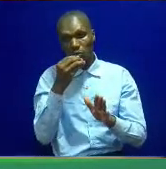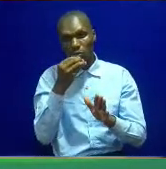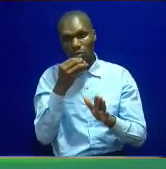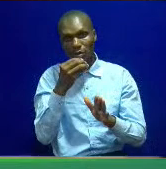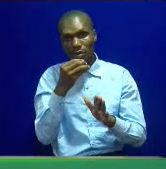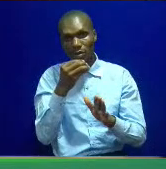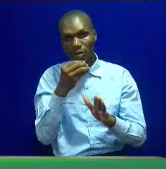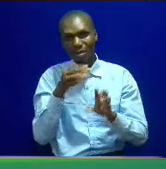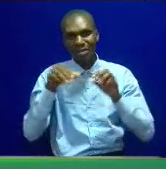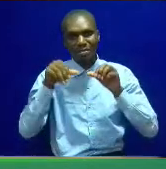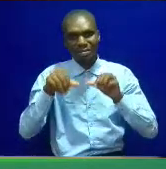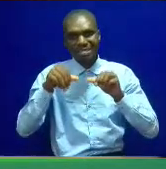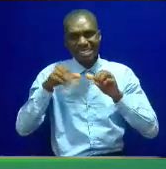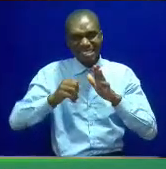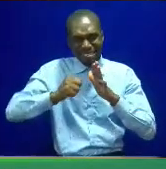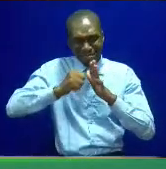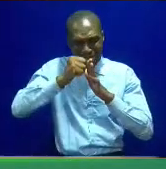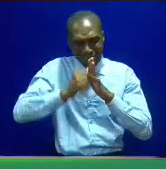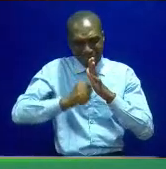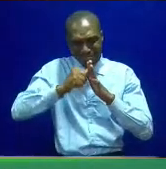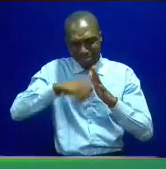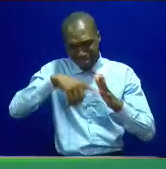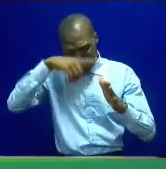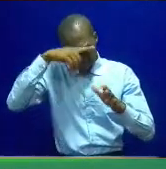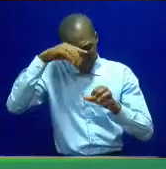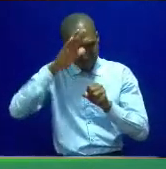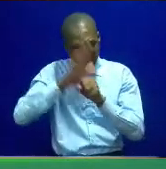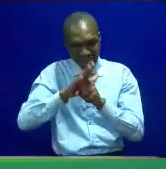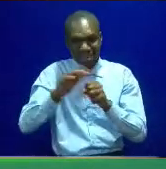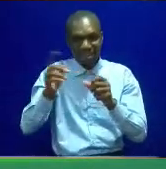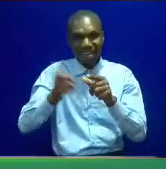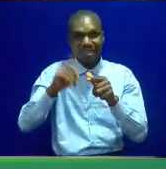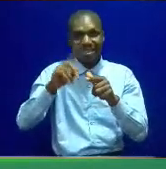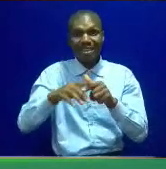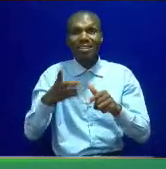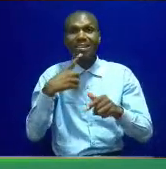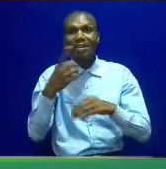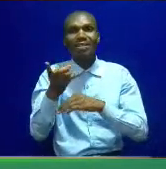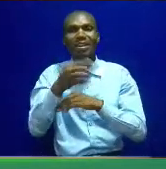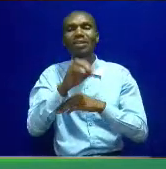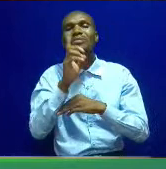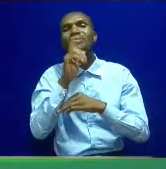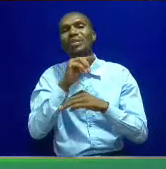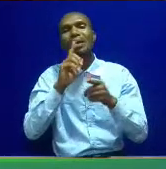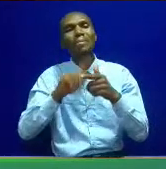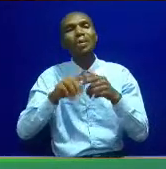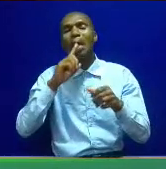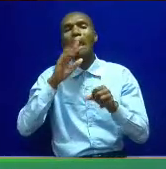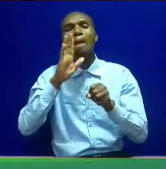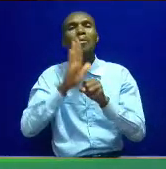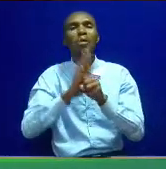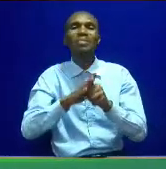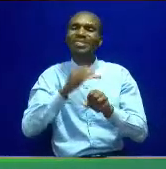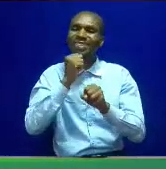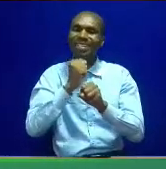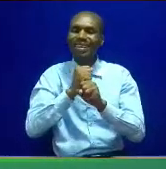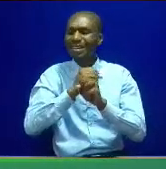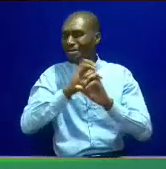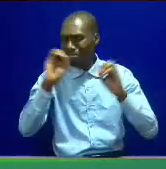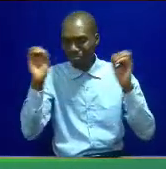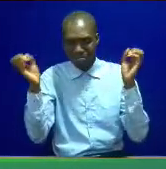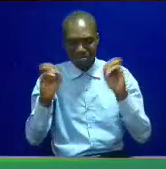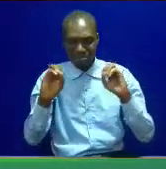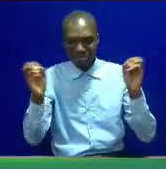na andate go strain 100 days je sire kwaera lakini bado ndorara promises jiriji kwa fulfilled one to go